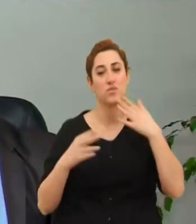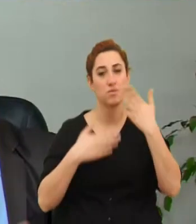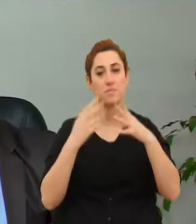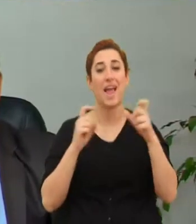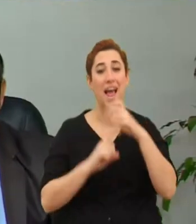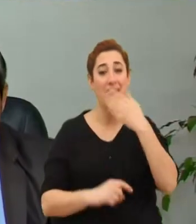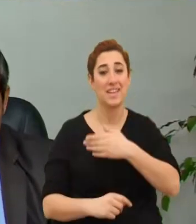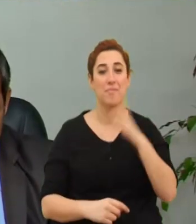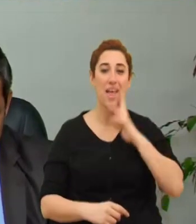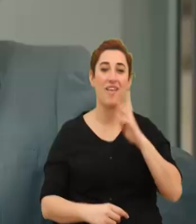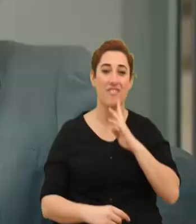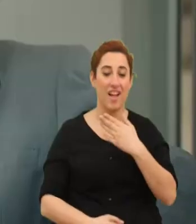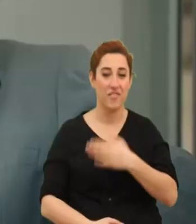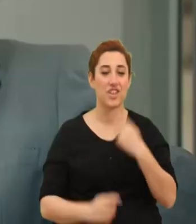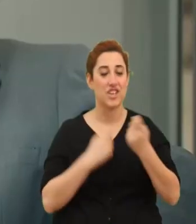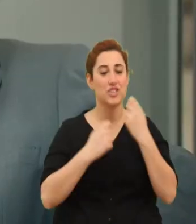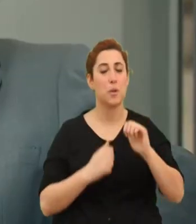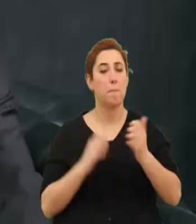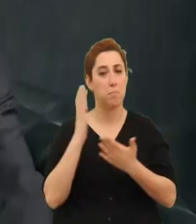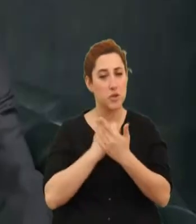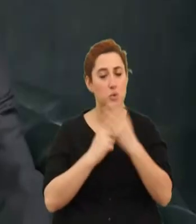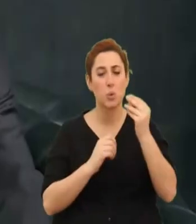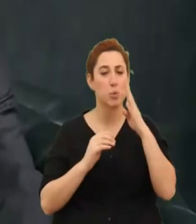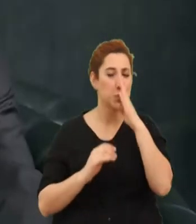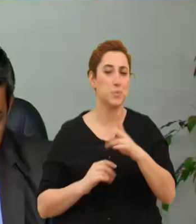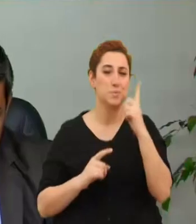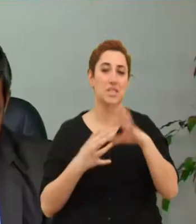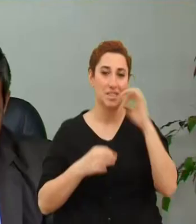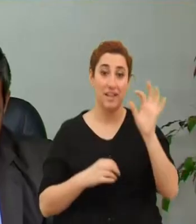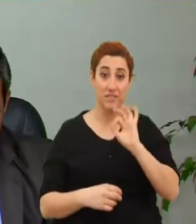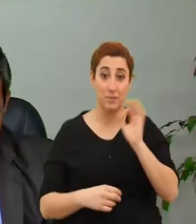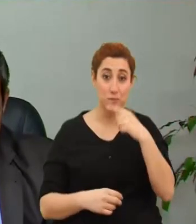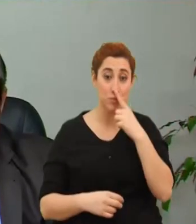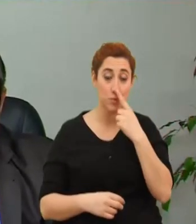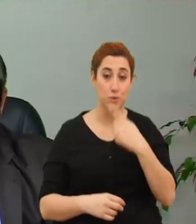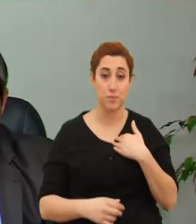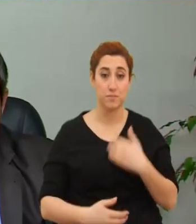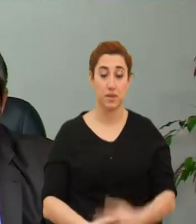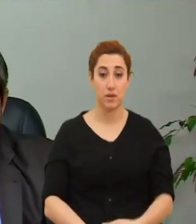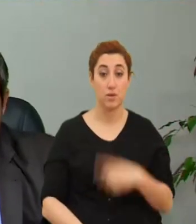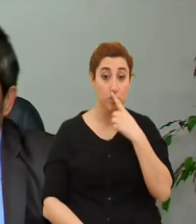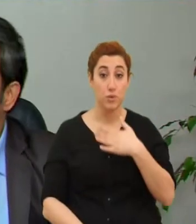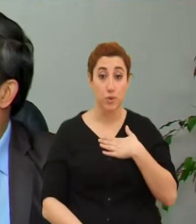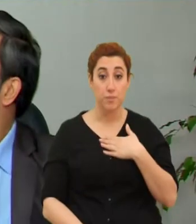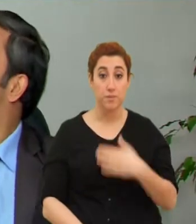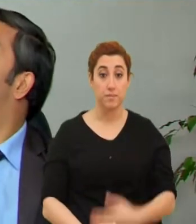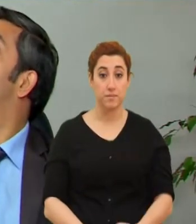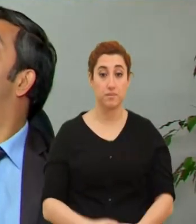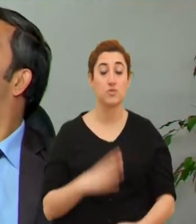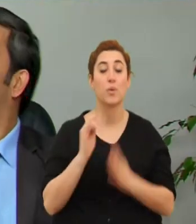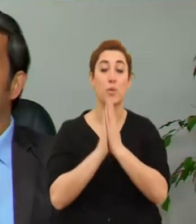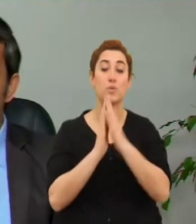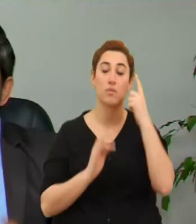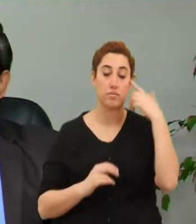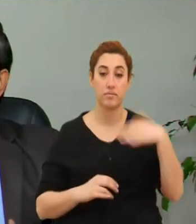söylüyorum. Erdem... Efendi, işinde başarılı, çok düzgün bir arkadaşımızdır. Öyle değil mi müdürüm? Müdürüm? Çok